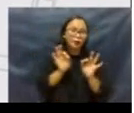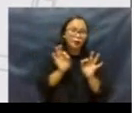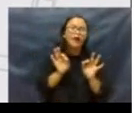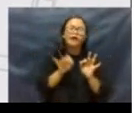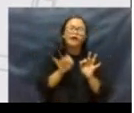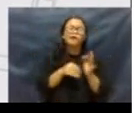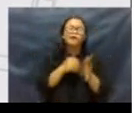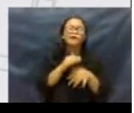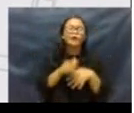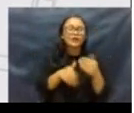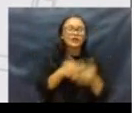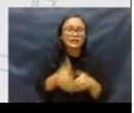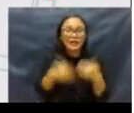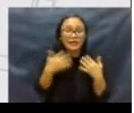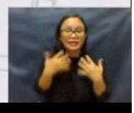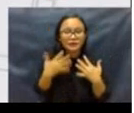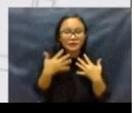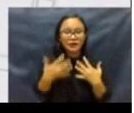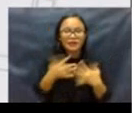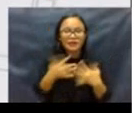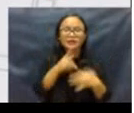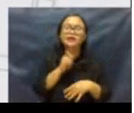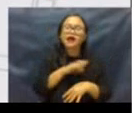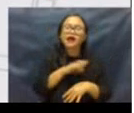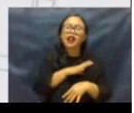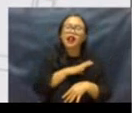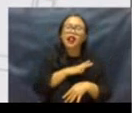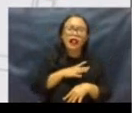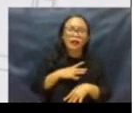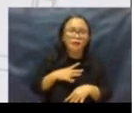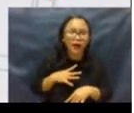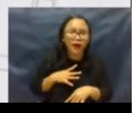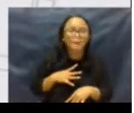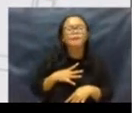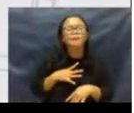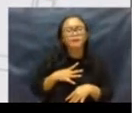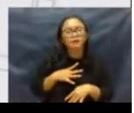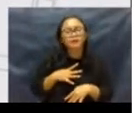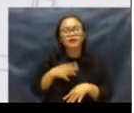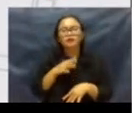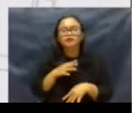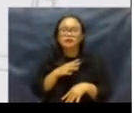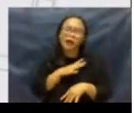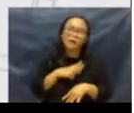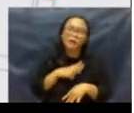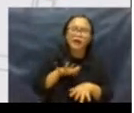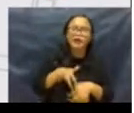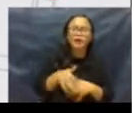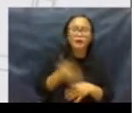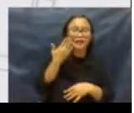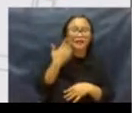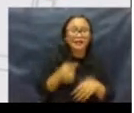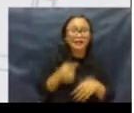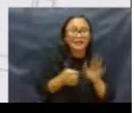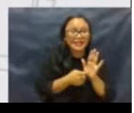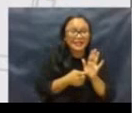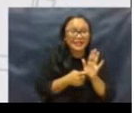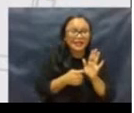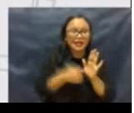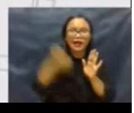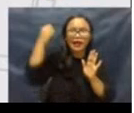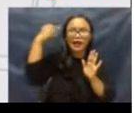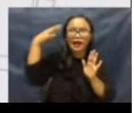jadinya melambat. Kita ngerem, makanya tadi simbolnya adalah lampu kuning. Tapi kalau